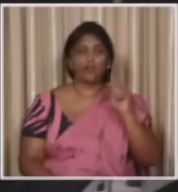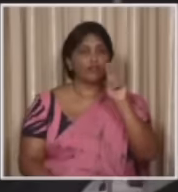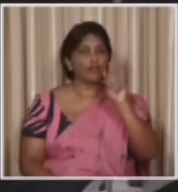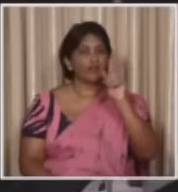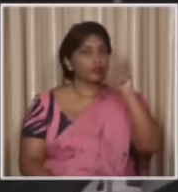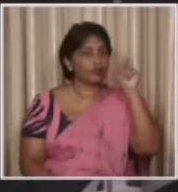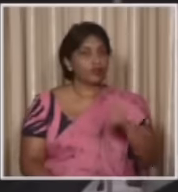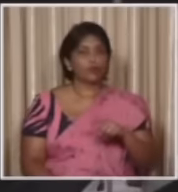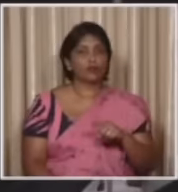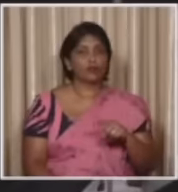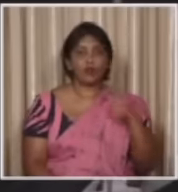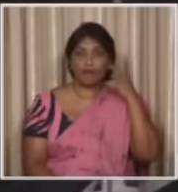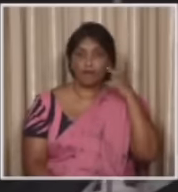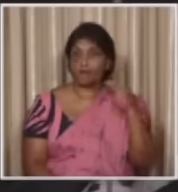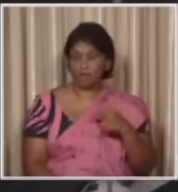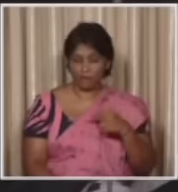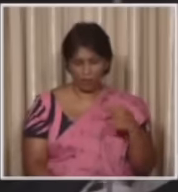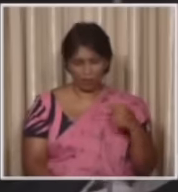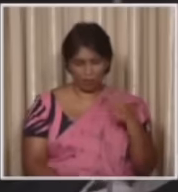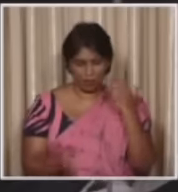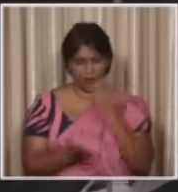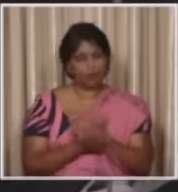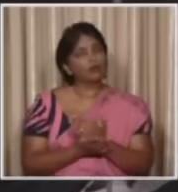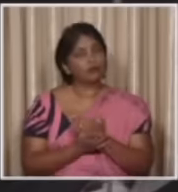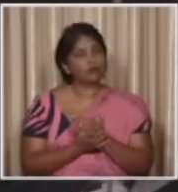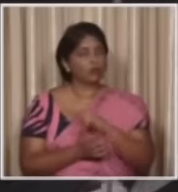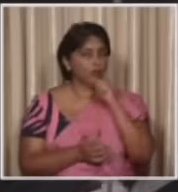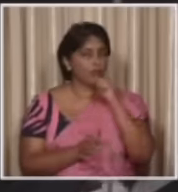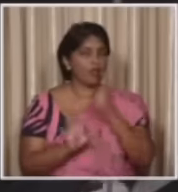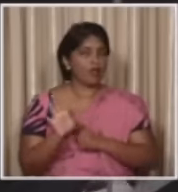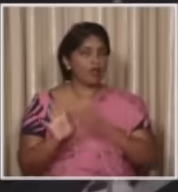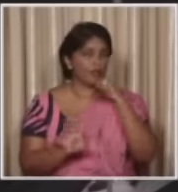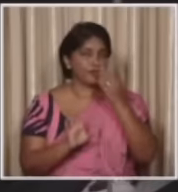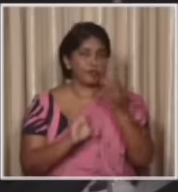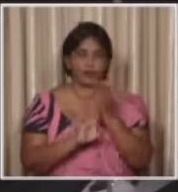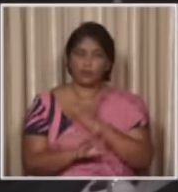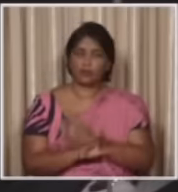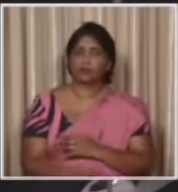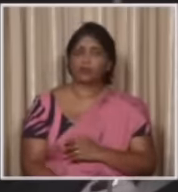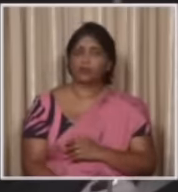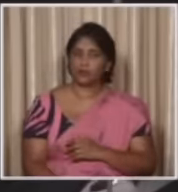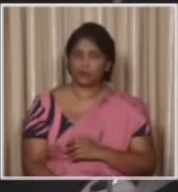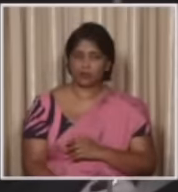පත් කරන්න තියන්න තියෙච්ච විභාගය නැවැත්තුවා හරියට අවුරුද්දකට කලින්